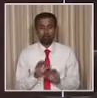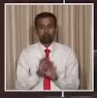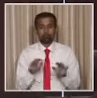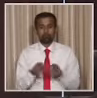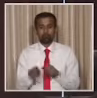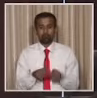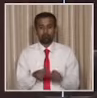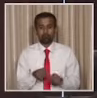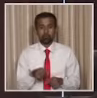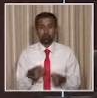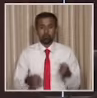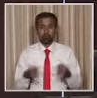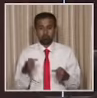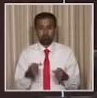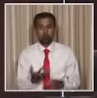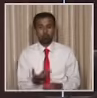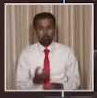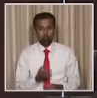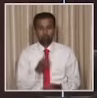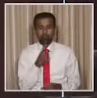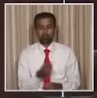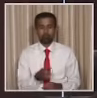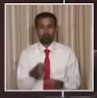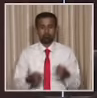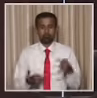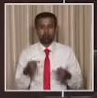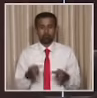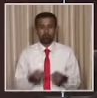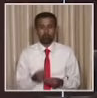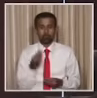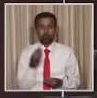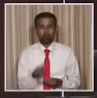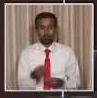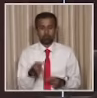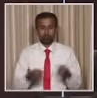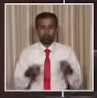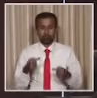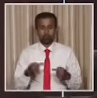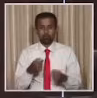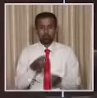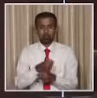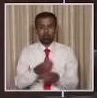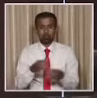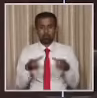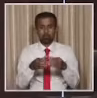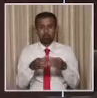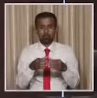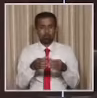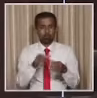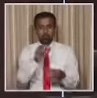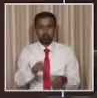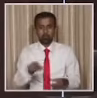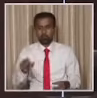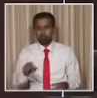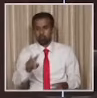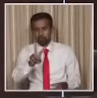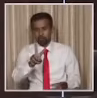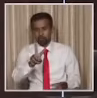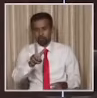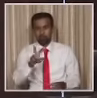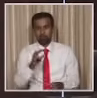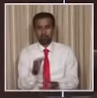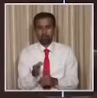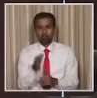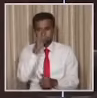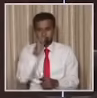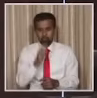වගේ මේ කට්ටිය විවාදයකුත් ඉල්ලුවා. දැන් අද විවාදයේ ඉදිරිපත් වුණාම විවාදයේ ආණ්ඩු පැත්තේ තියෙන දෙන්නයි ඉන්නේ. ආණ්ඩු පැත්තේ මේ ජනාත්මා